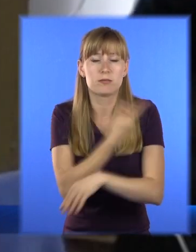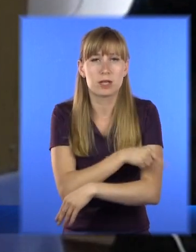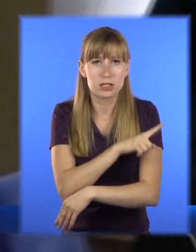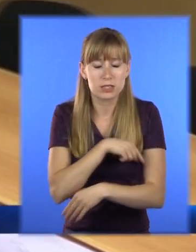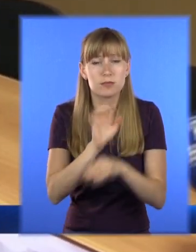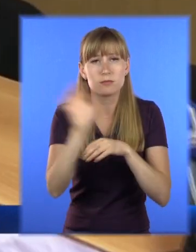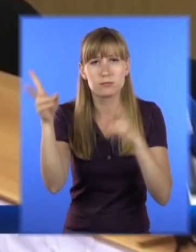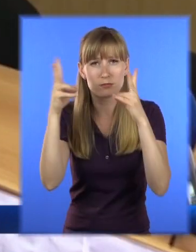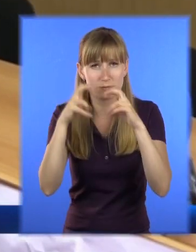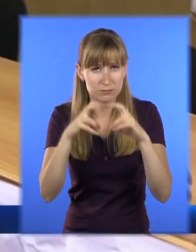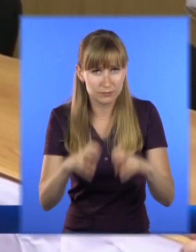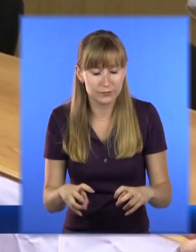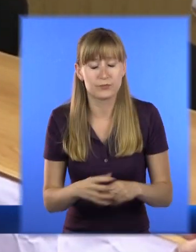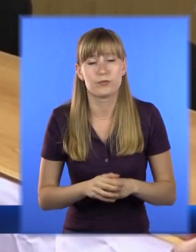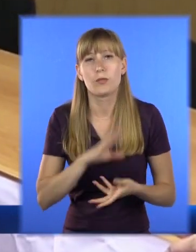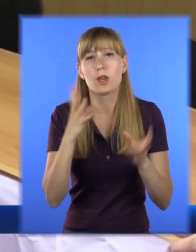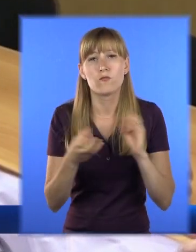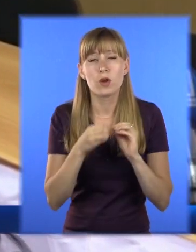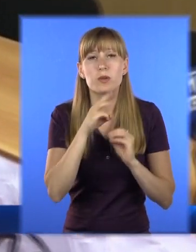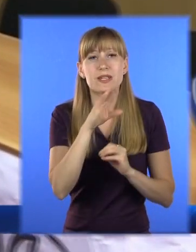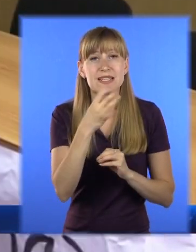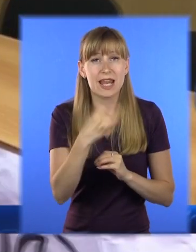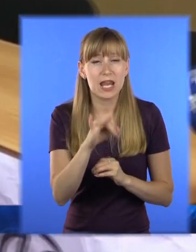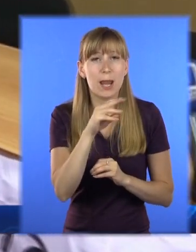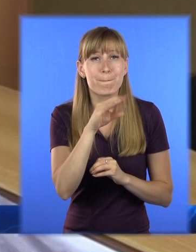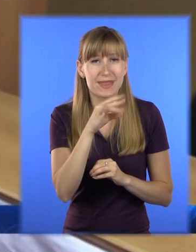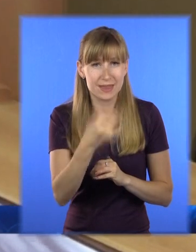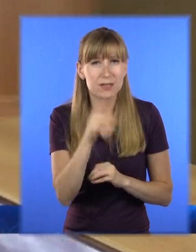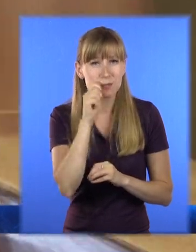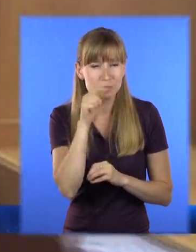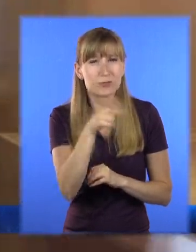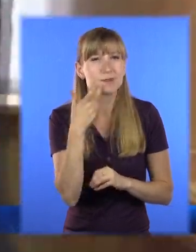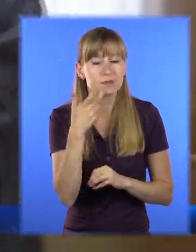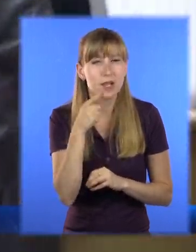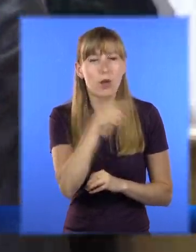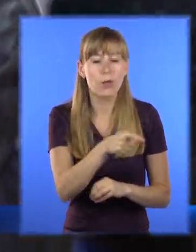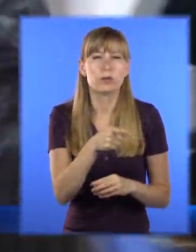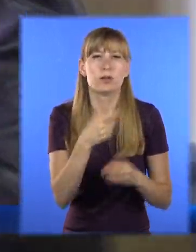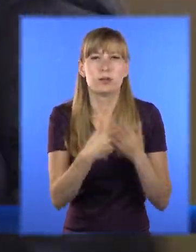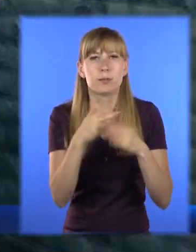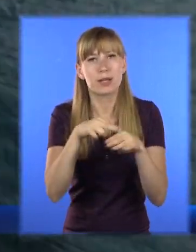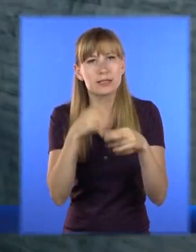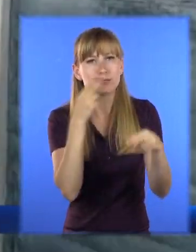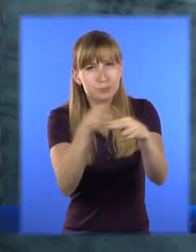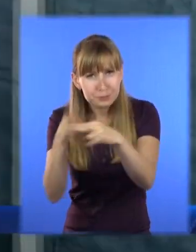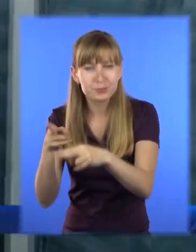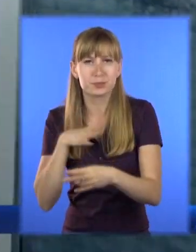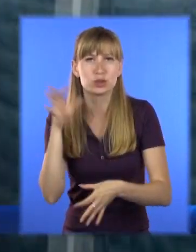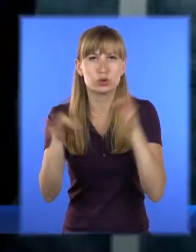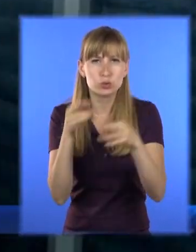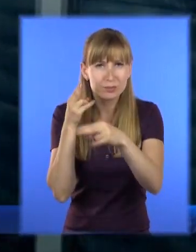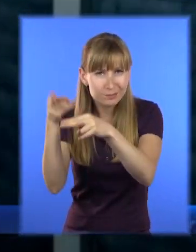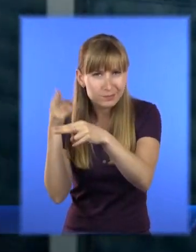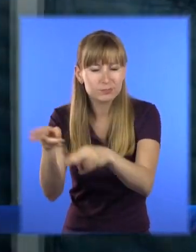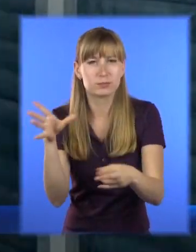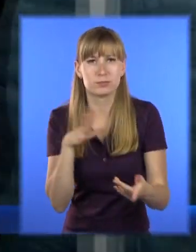для проходження медичного огляду. Зазначу, Сергій Мінтій часто разом з іншими активістами перешкоджав роботі правоохоронців